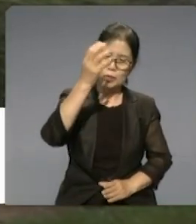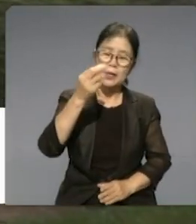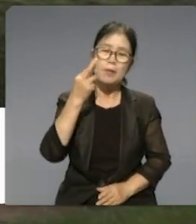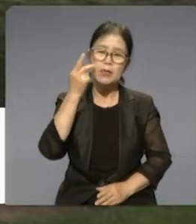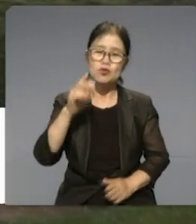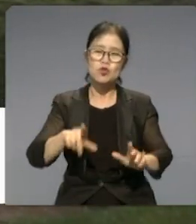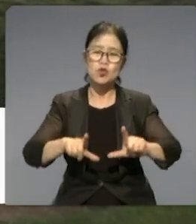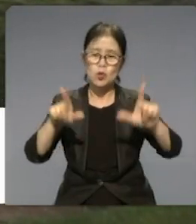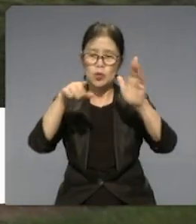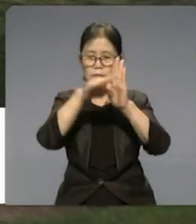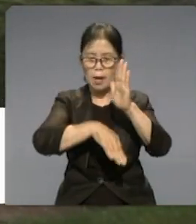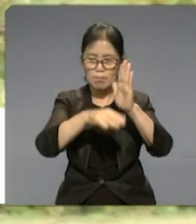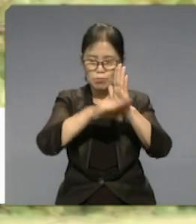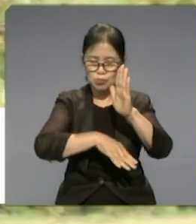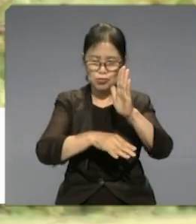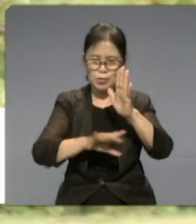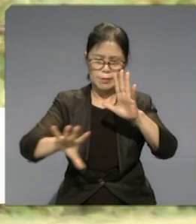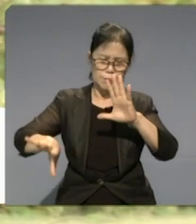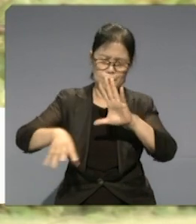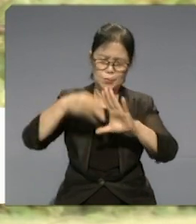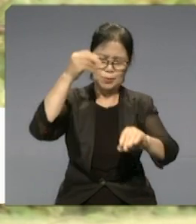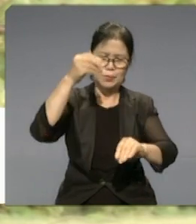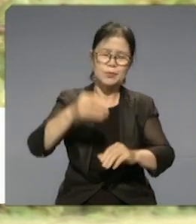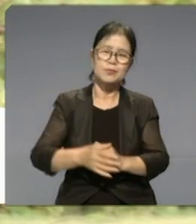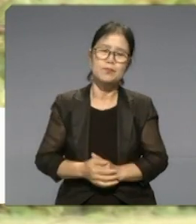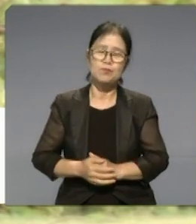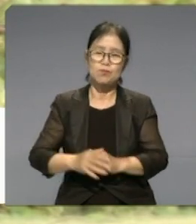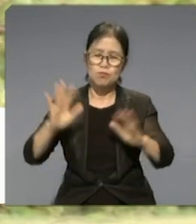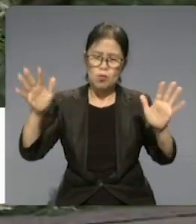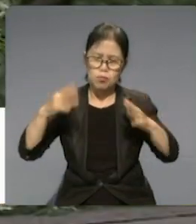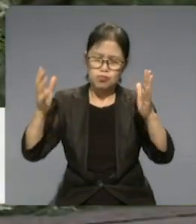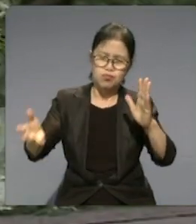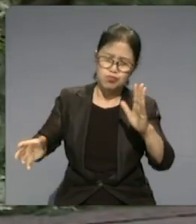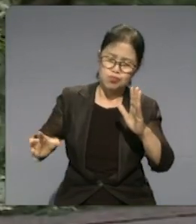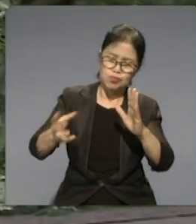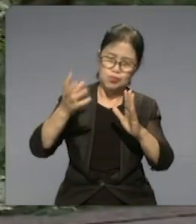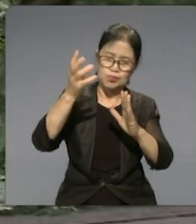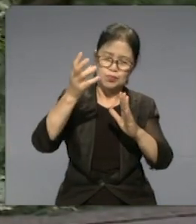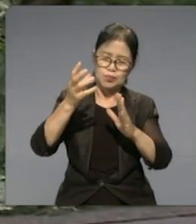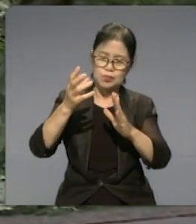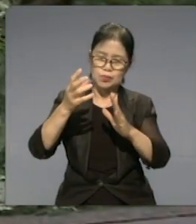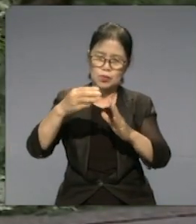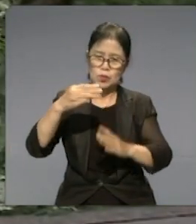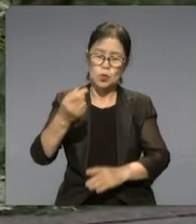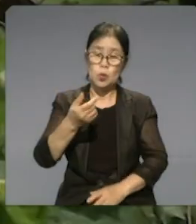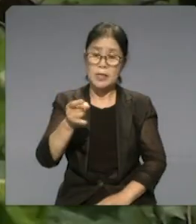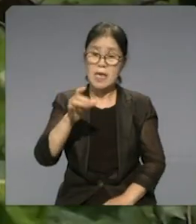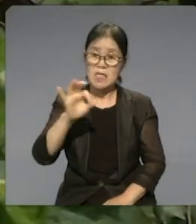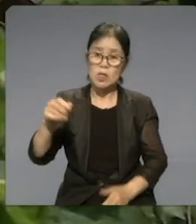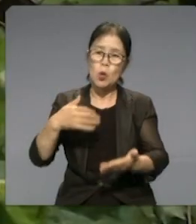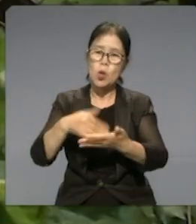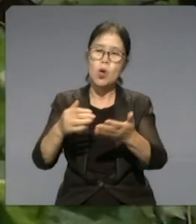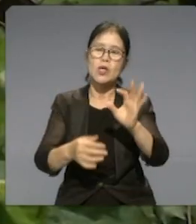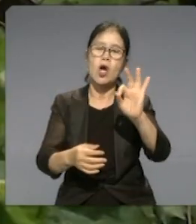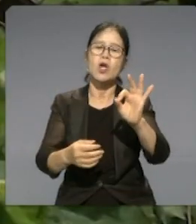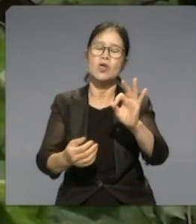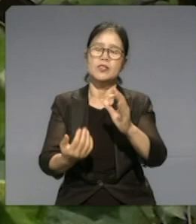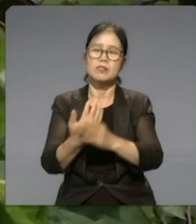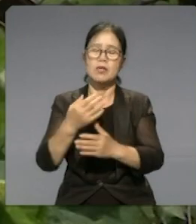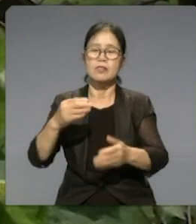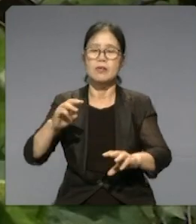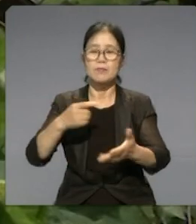미국 동남부 애틀랜타를 휩쓸었습니다. 폭풍이 북상하며 10건의 토네이도가 보고됐고 300건 이상의